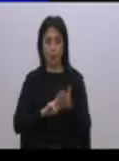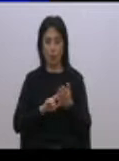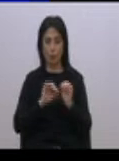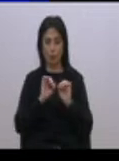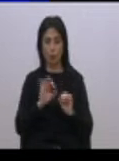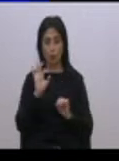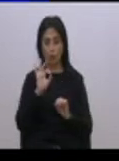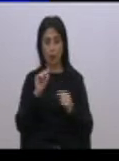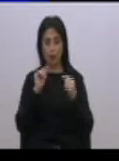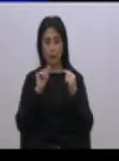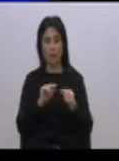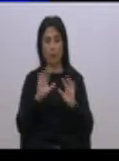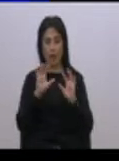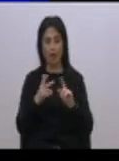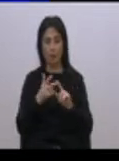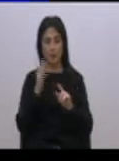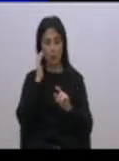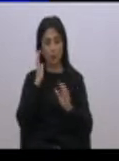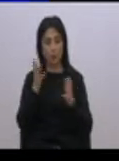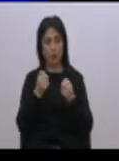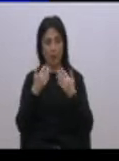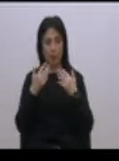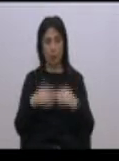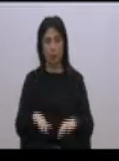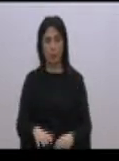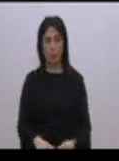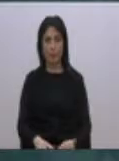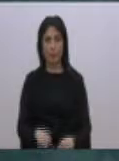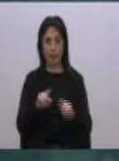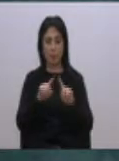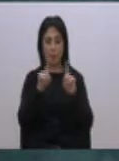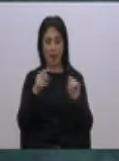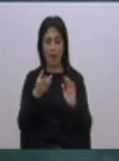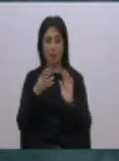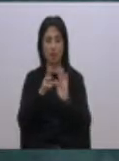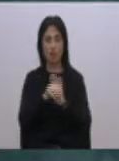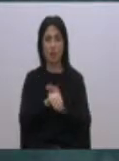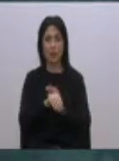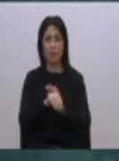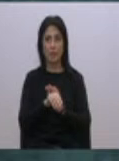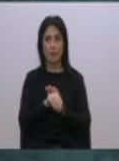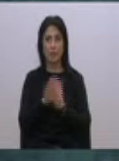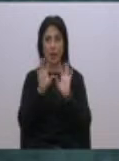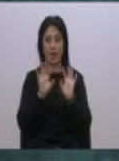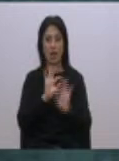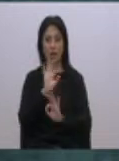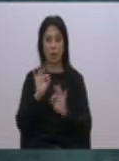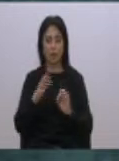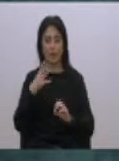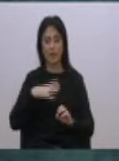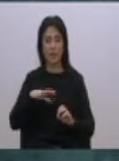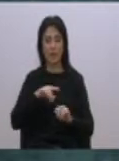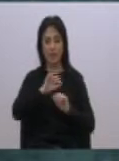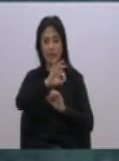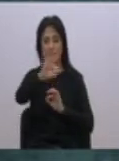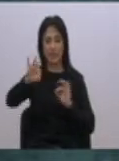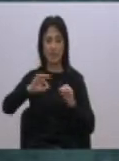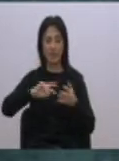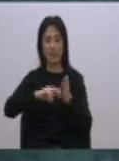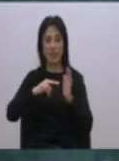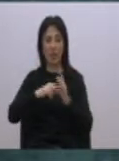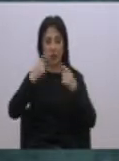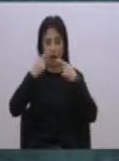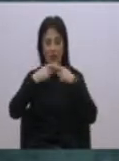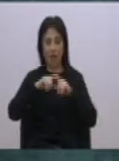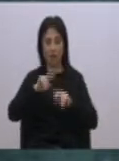Otmosdarul მომხრე nu licii neamdegi, canonii mesaj mosmenit migrebulia. Am avut pachet și emuali, canonii proiecte, sakartvelos sivrcis dagegmarebis,